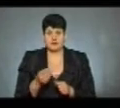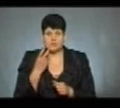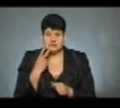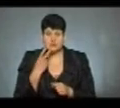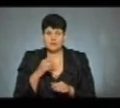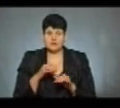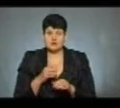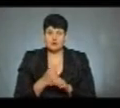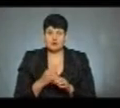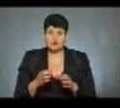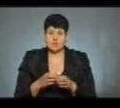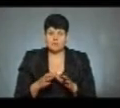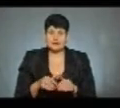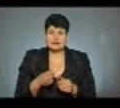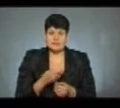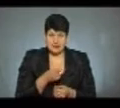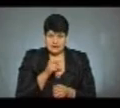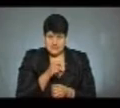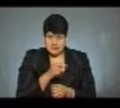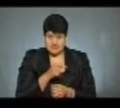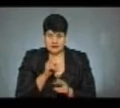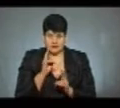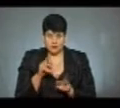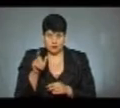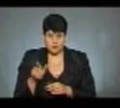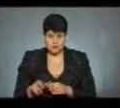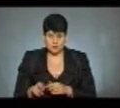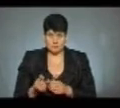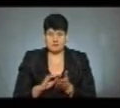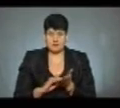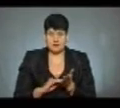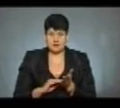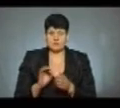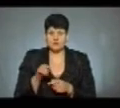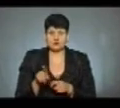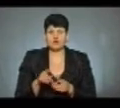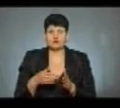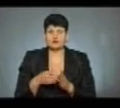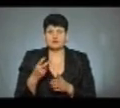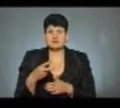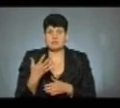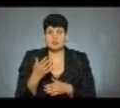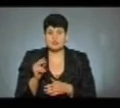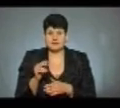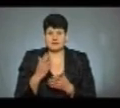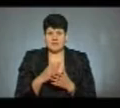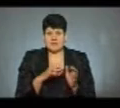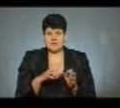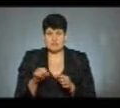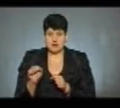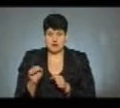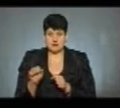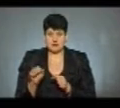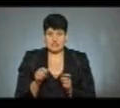група дала цій невстановленій і невідомій особі припис про те, що до 25 числа він має забрати кіоск і вивезти